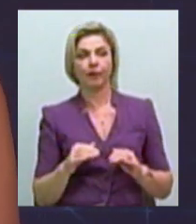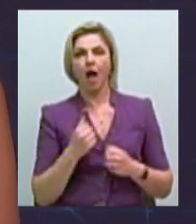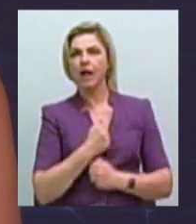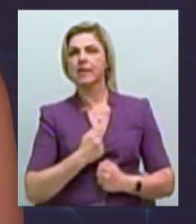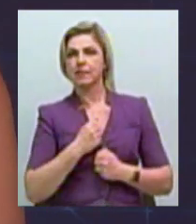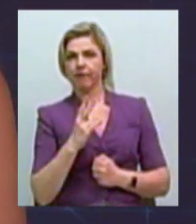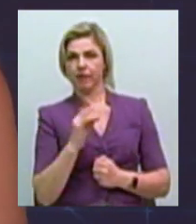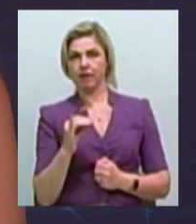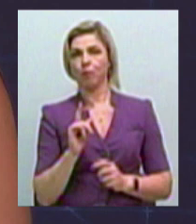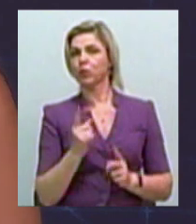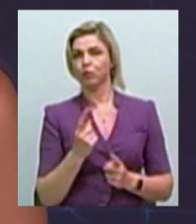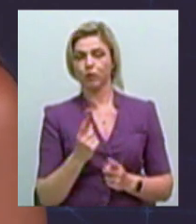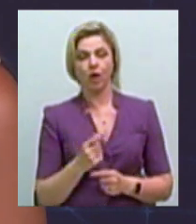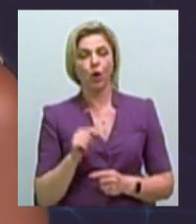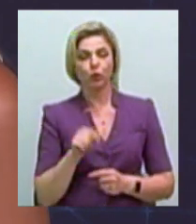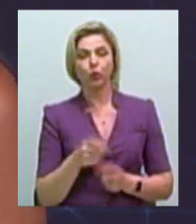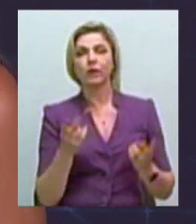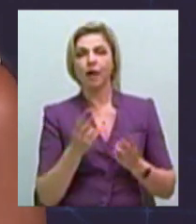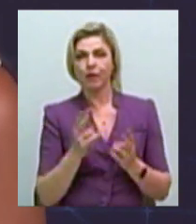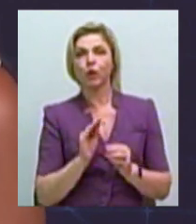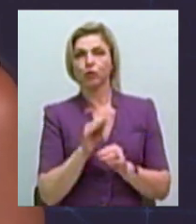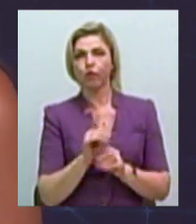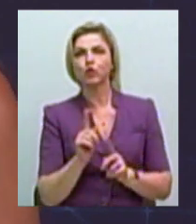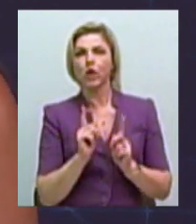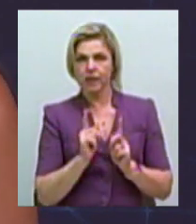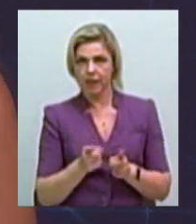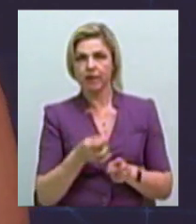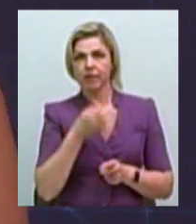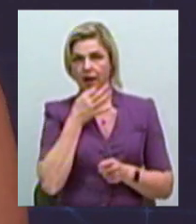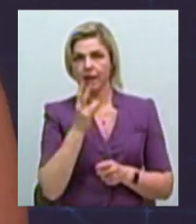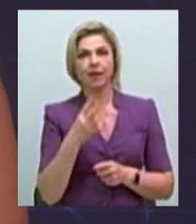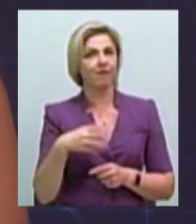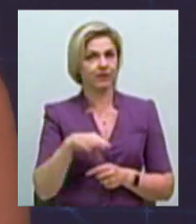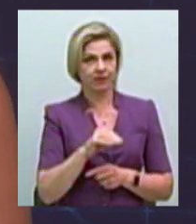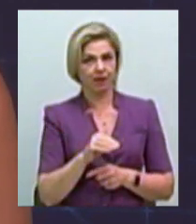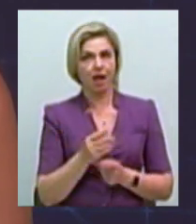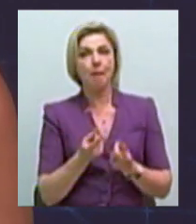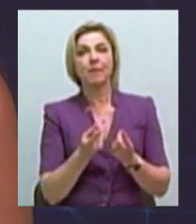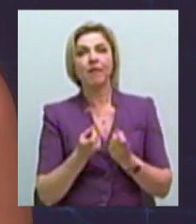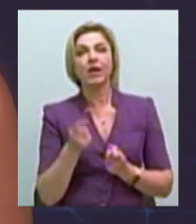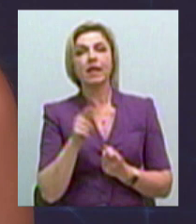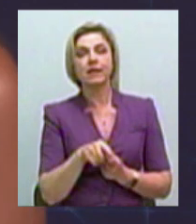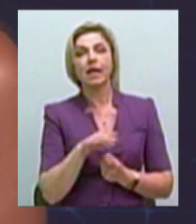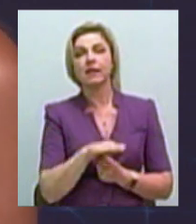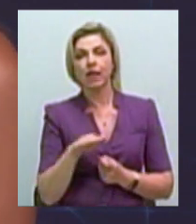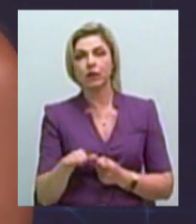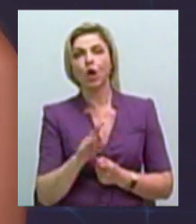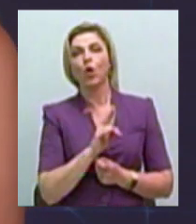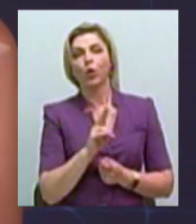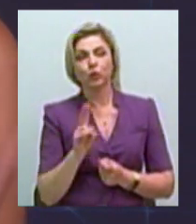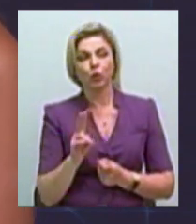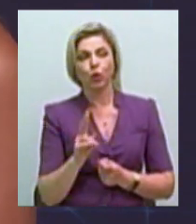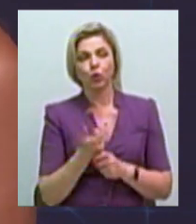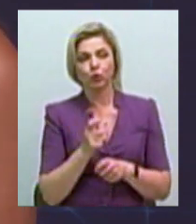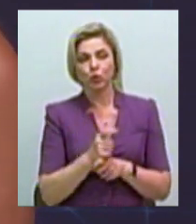приваблюють, тут варто зробити ремарку, що дійсно приваблюють, але не всіх. Приваблюють вони тих підлітків, яким потрібно, підліткам взагалі потрібно